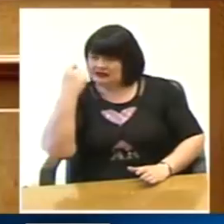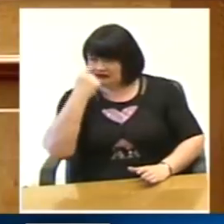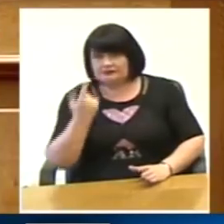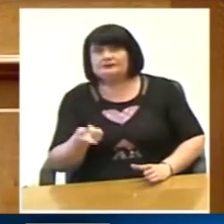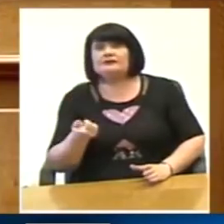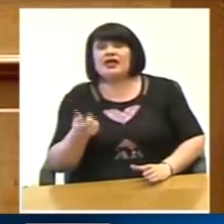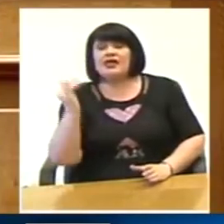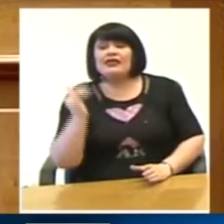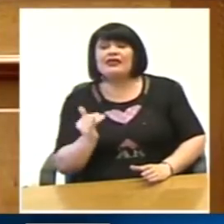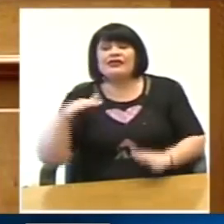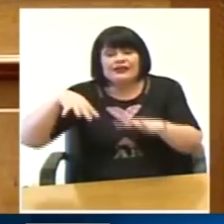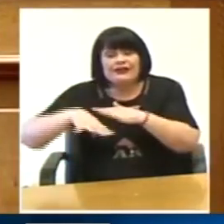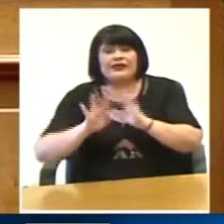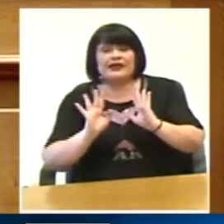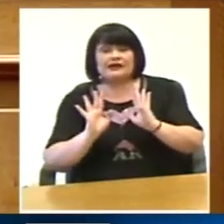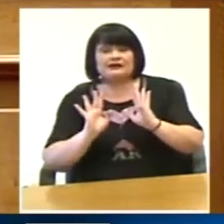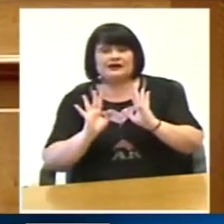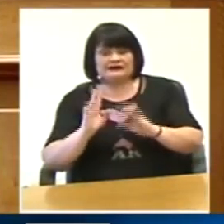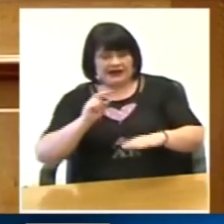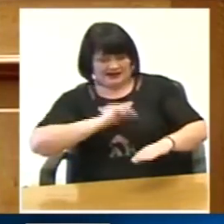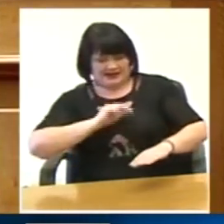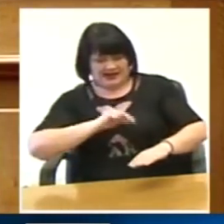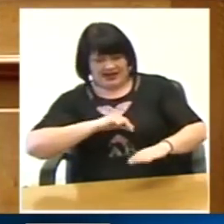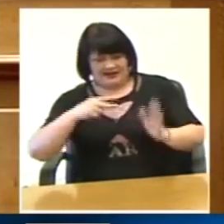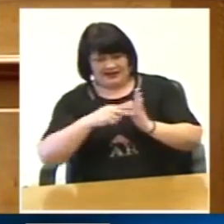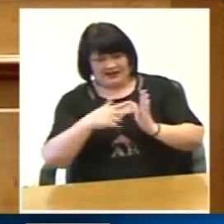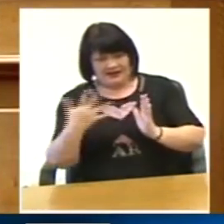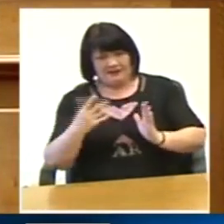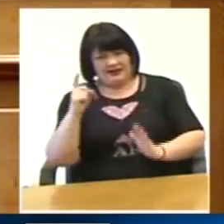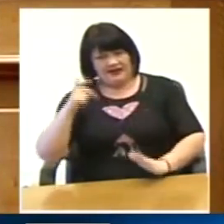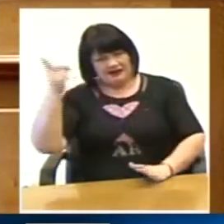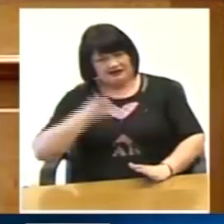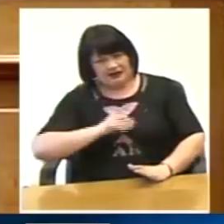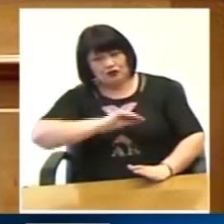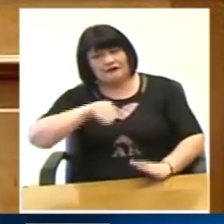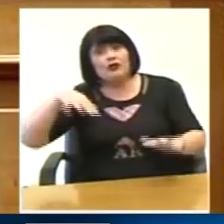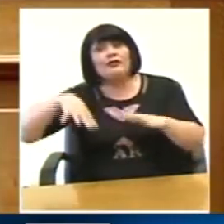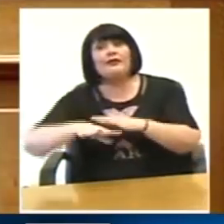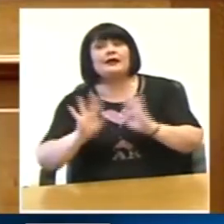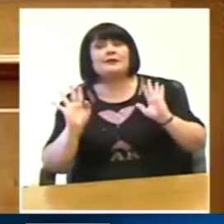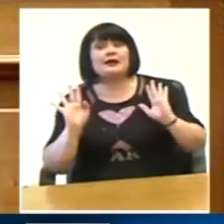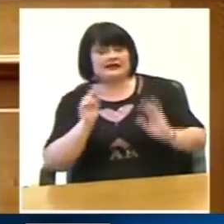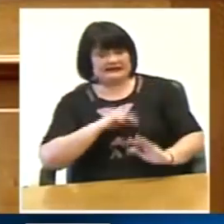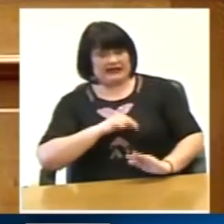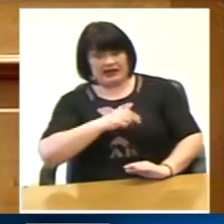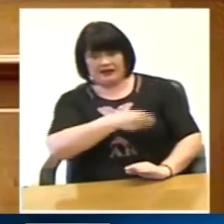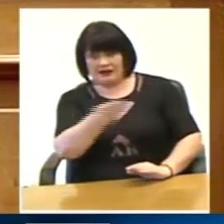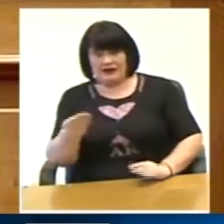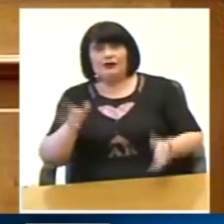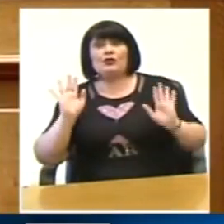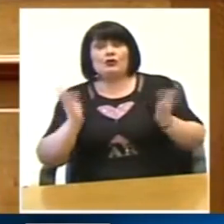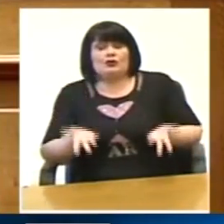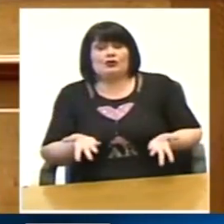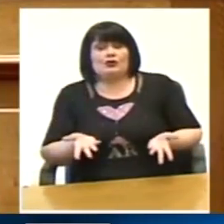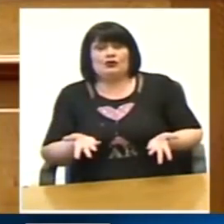φορολογικών συντελεστών για τα διανεμόμενα κέρδη από το 15% στο 10%? Δεν σας επηρεάζει? Και σας επηρεάζει η μείωση